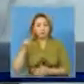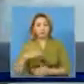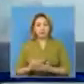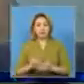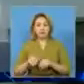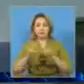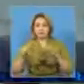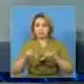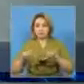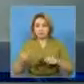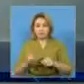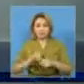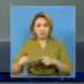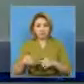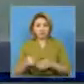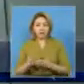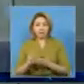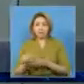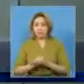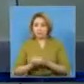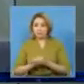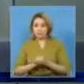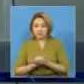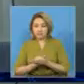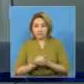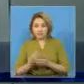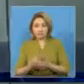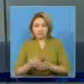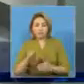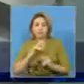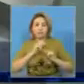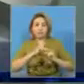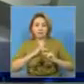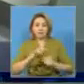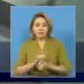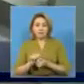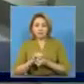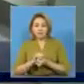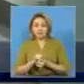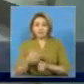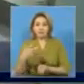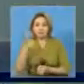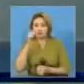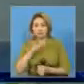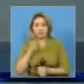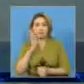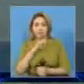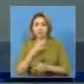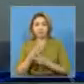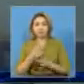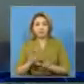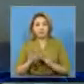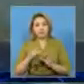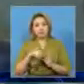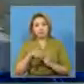открытии стационара, она сразу же оформила необходимые документы и устроилась прачкой. За 3 года женщина заметила